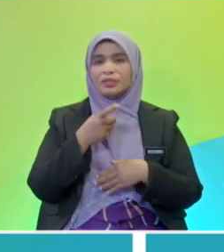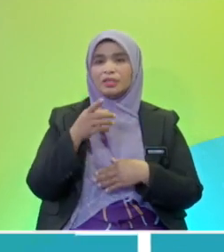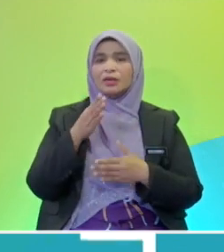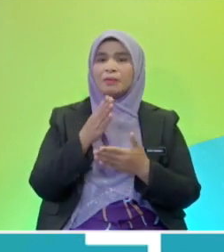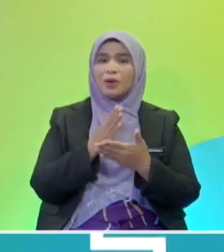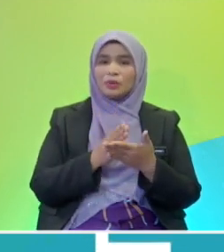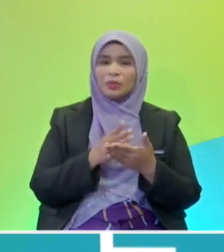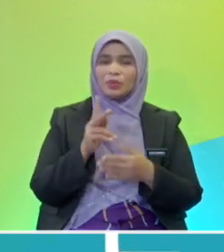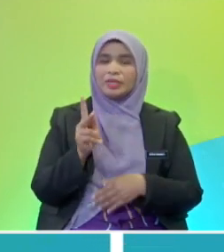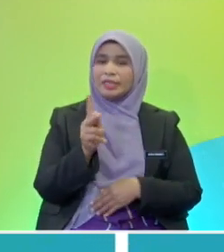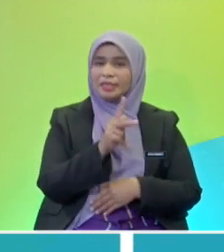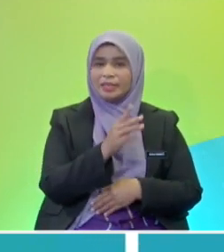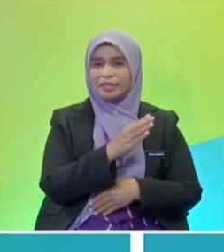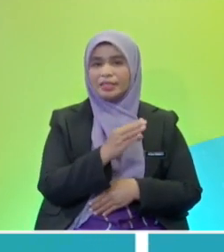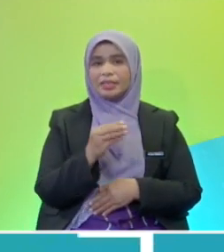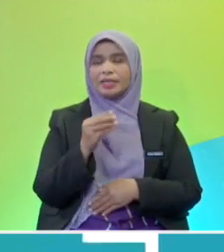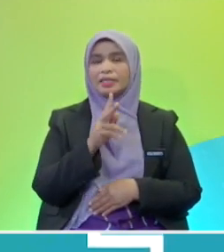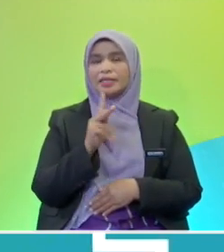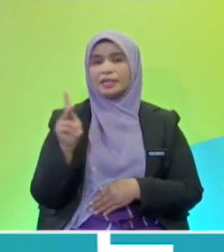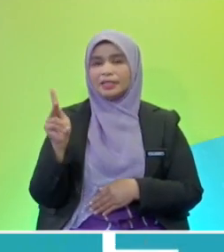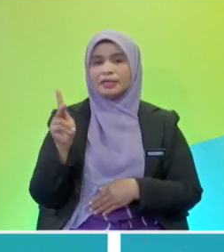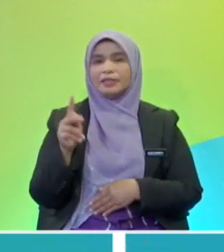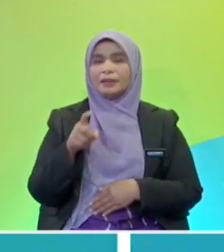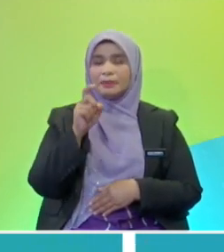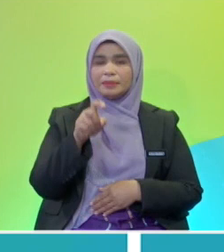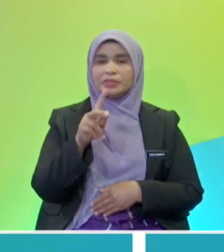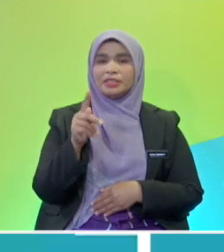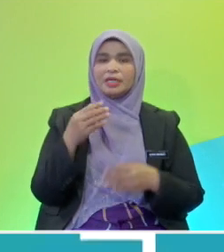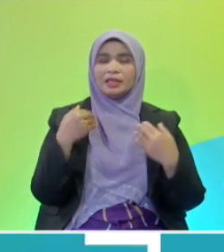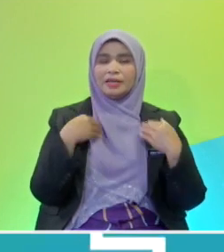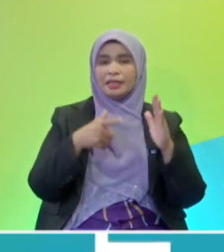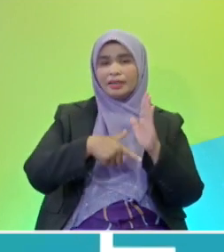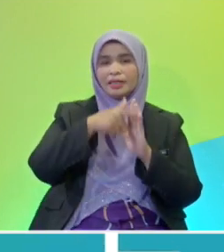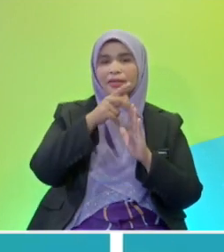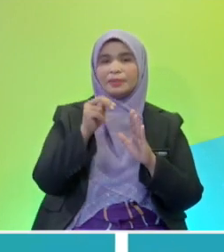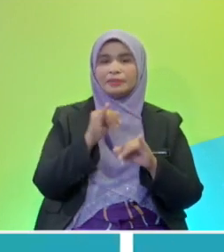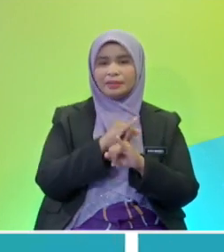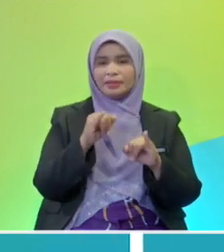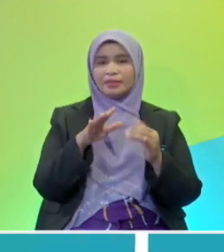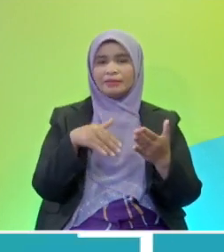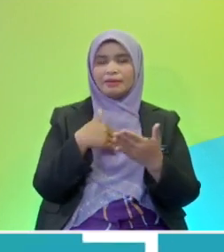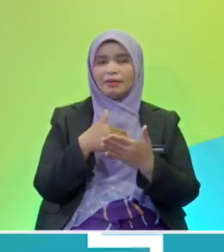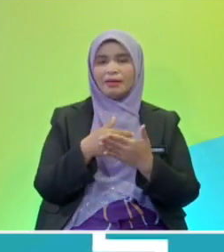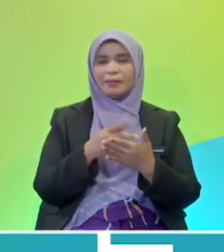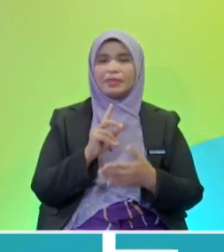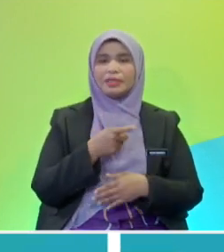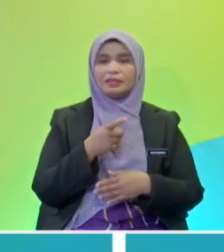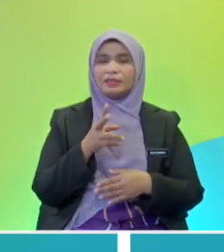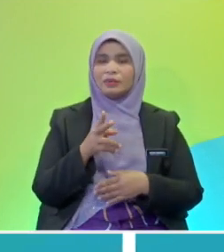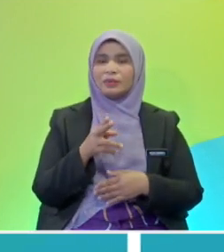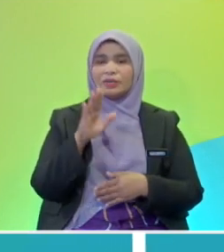okey jadi ikut a ukuran yang tepi ni pastikan ada lebihan jangan jangan sampai kita tergunting yang kita dah